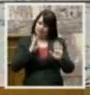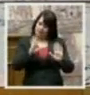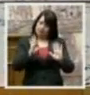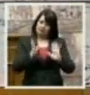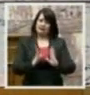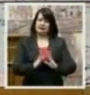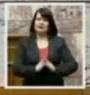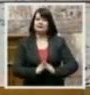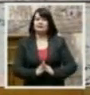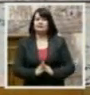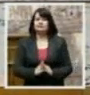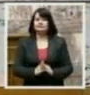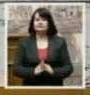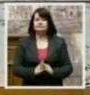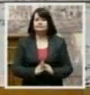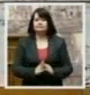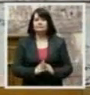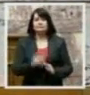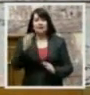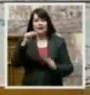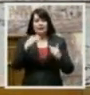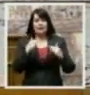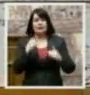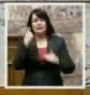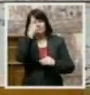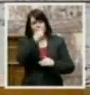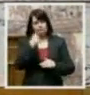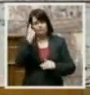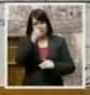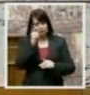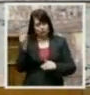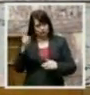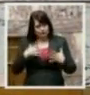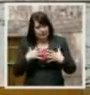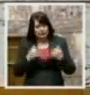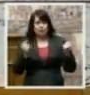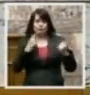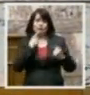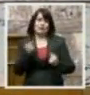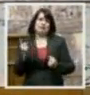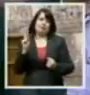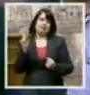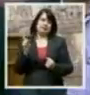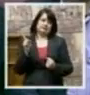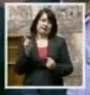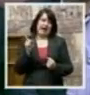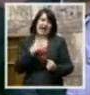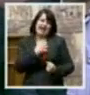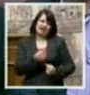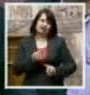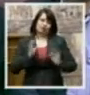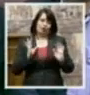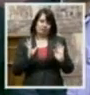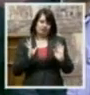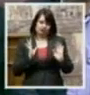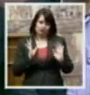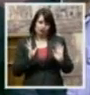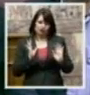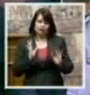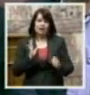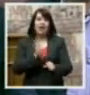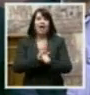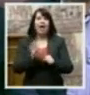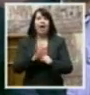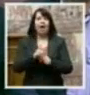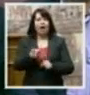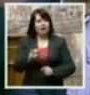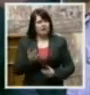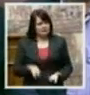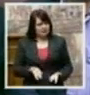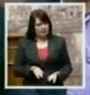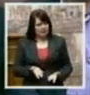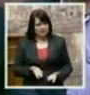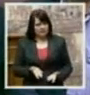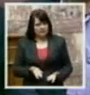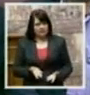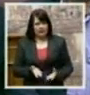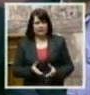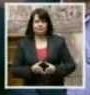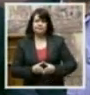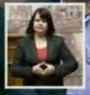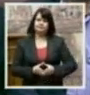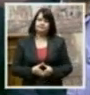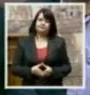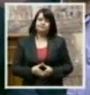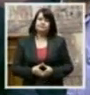Ο χαρακτηρισμός αναξιόπιστος προσωπικά βλέπετε προκάλεσε τις αντιδράσεις αυτές. Είναι πολιτικότατος χαρακτηρισμός.